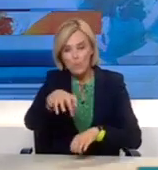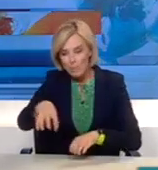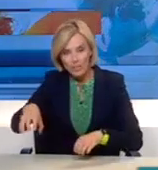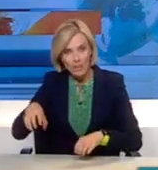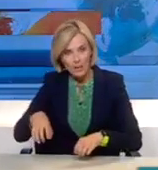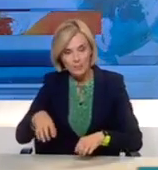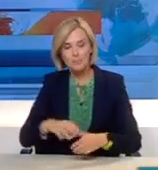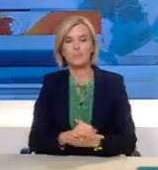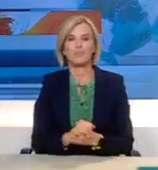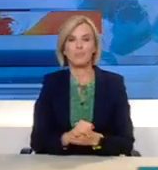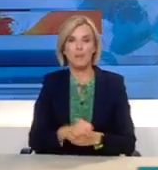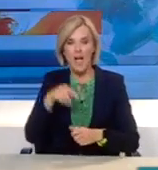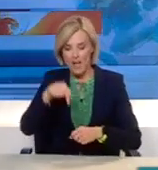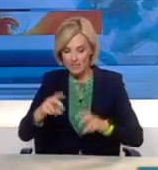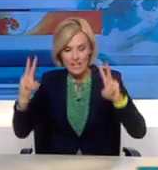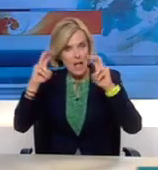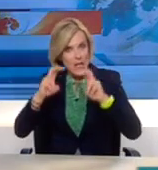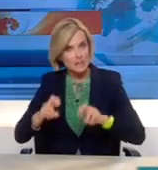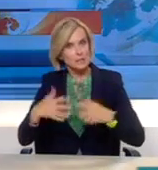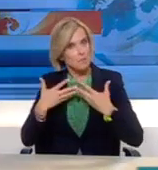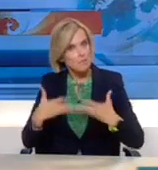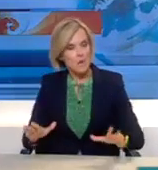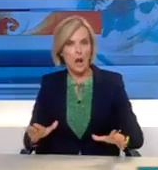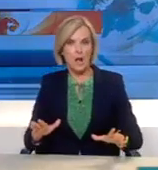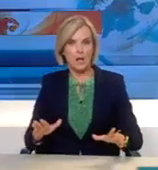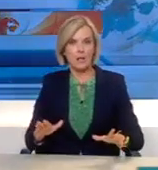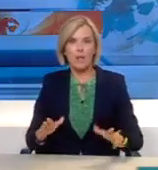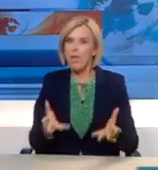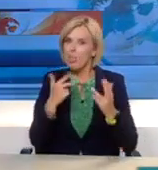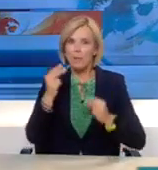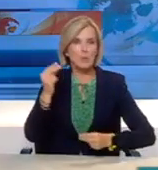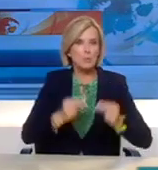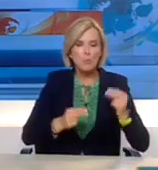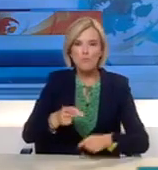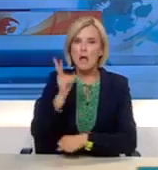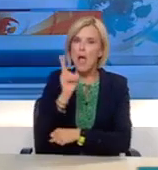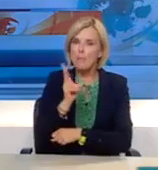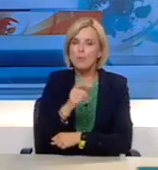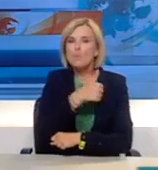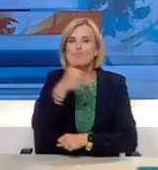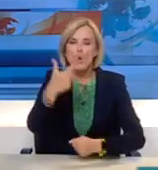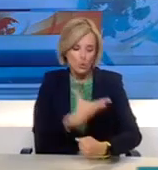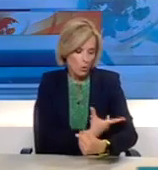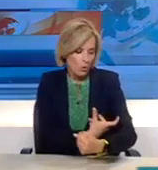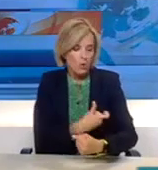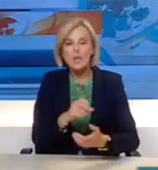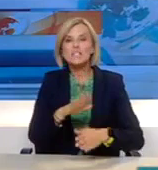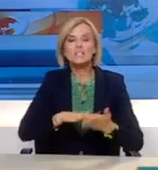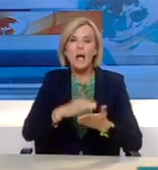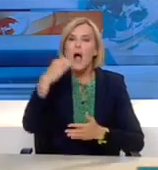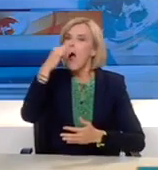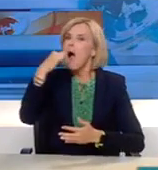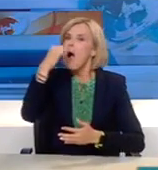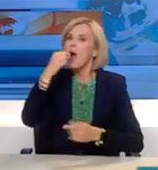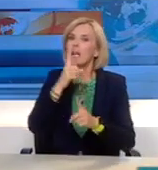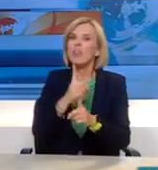ιχνηλάτησης. Η εξέταση αυτή είναι απόλυτα αξιόπιστη και ταυτόχρονα ακίνδυνη και ανώδυνη και πραγματοποιείται με τη λήψη δείγματος από το ρινοφάρυγγα χρησιμοποιώντας